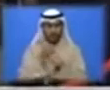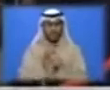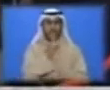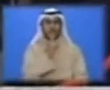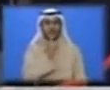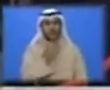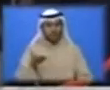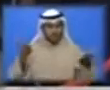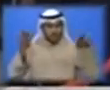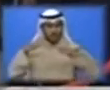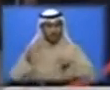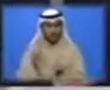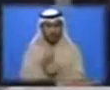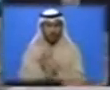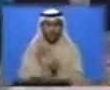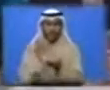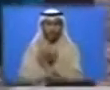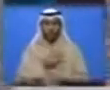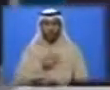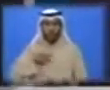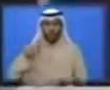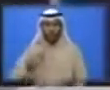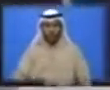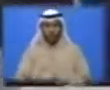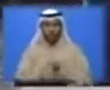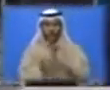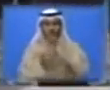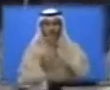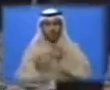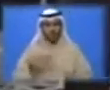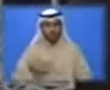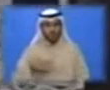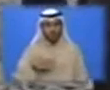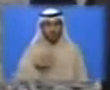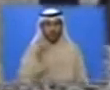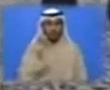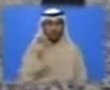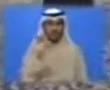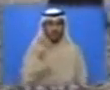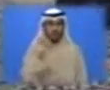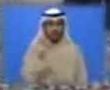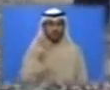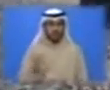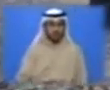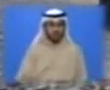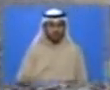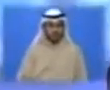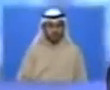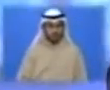مسيرة الإنجاز والنجاح تحت قيادة سمو أمير قطر الشيخ تميم بن حمد الثاني.